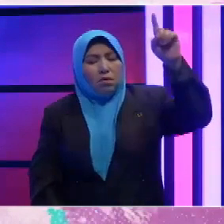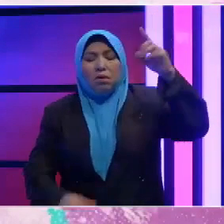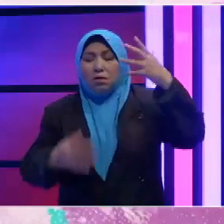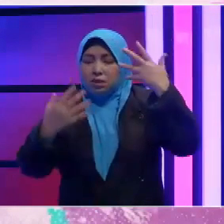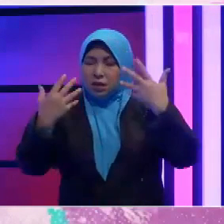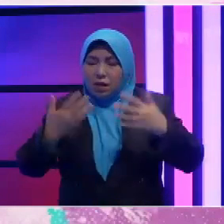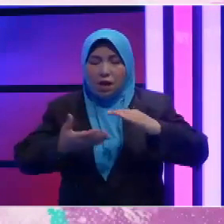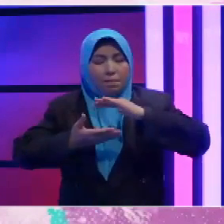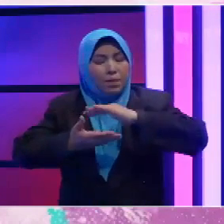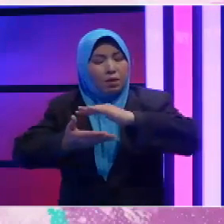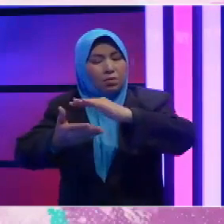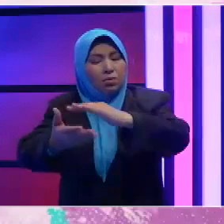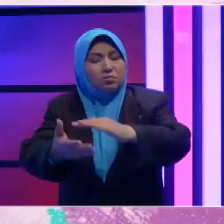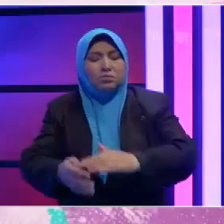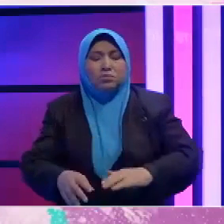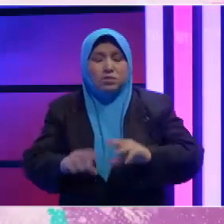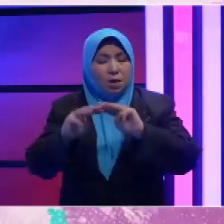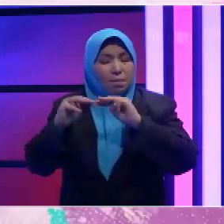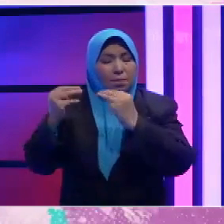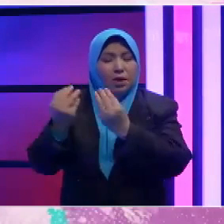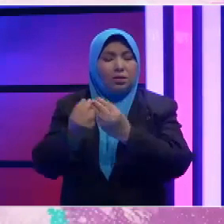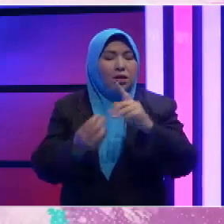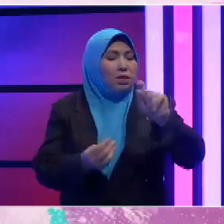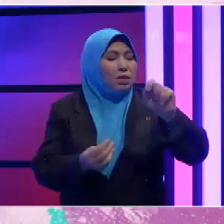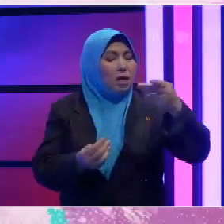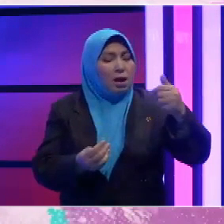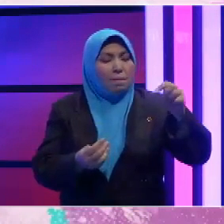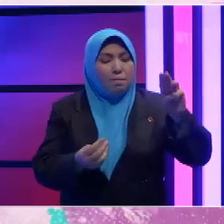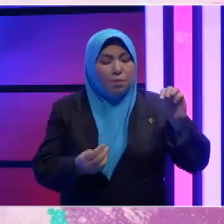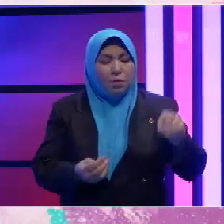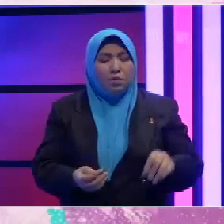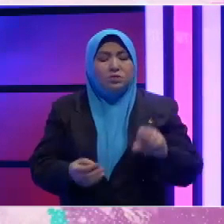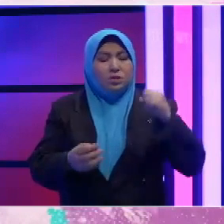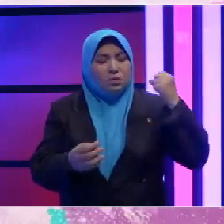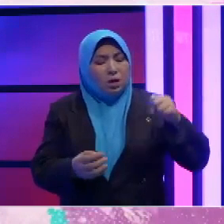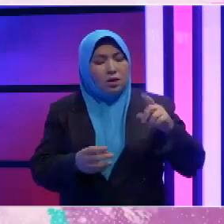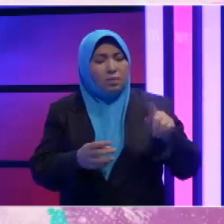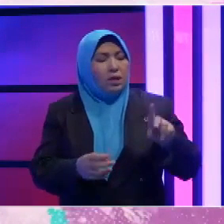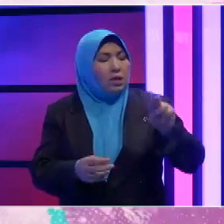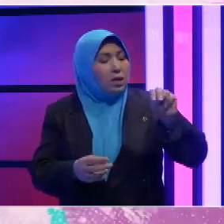إلى ثمود أخاهم صالحا